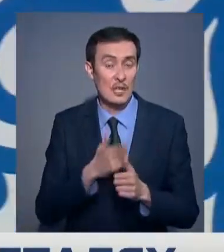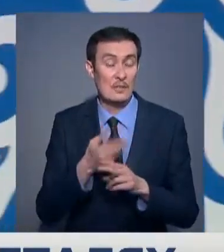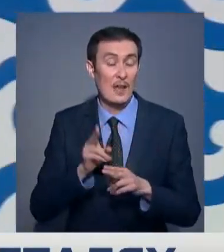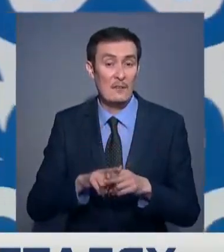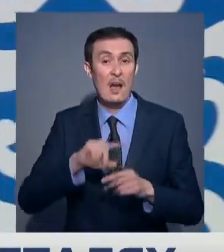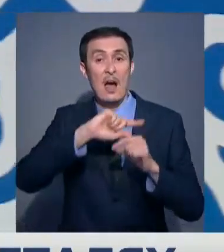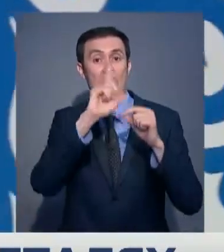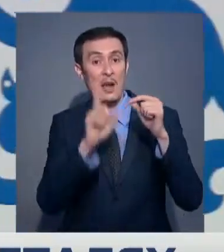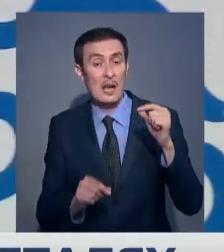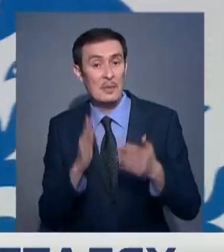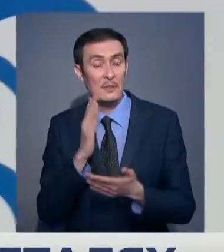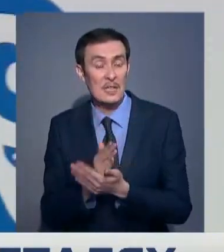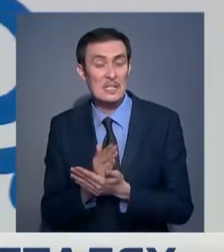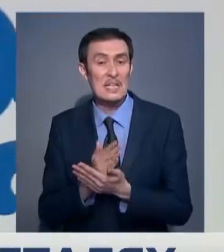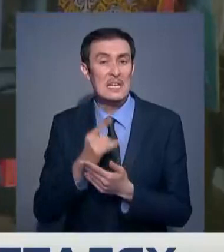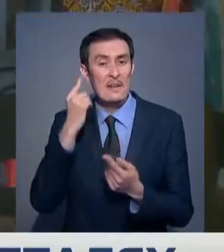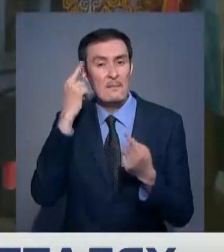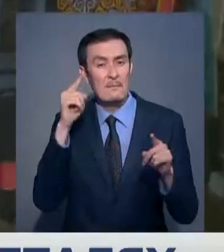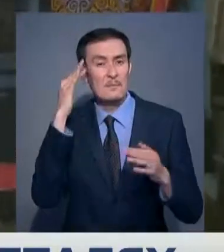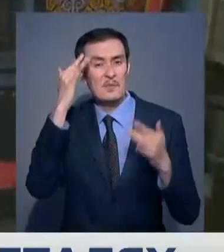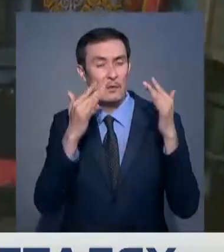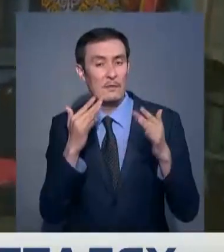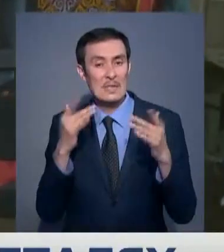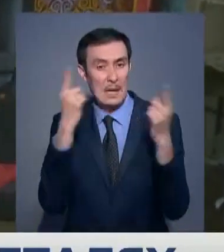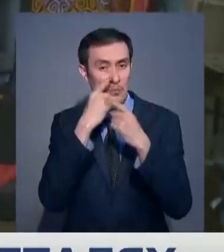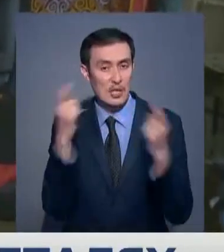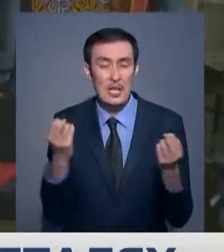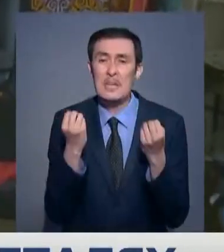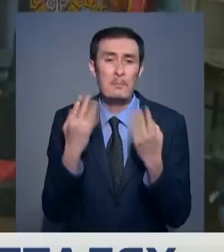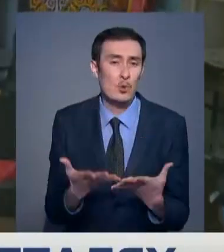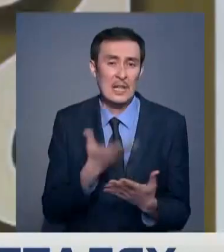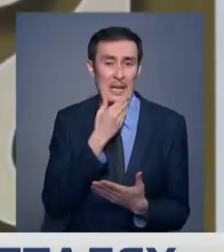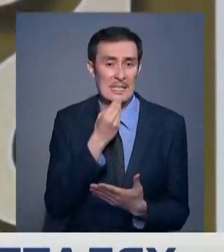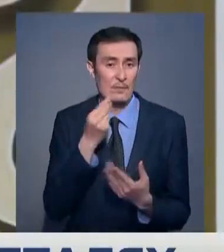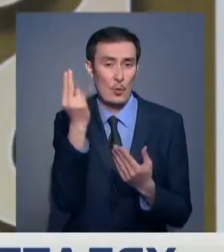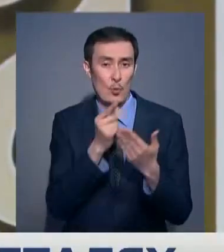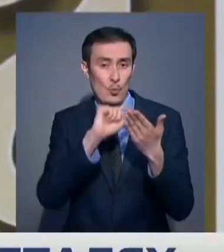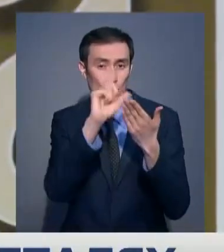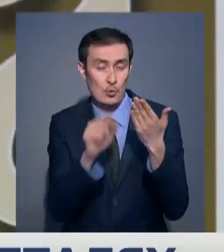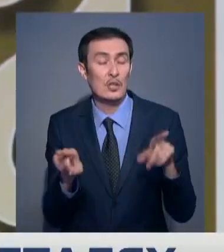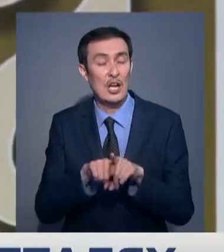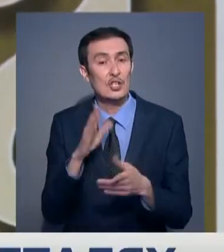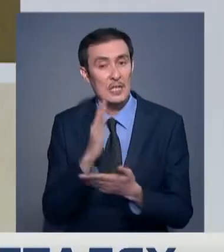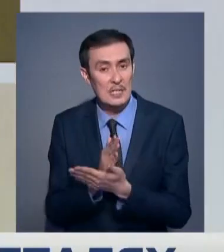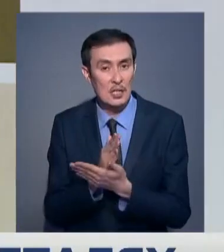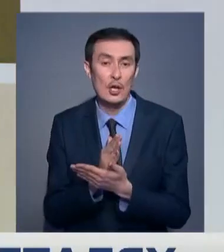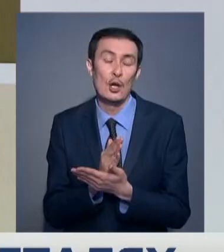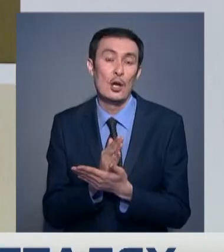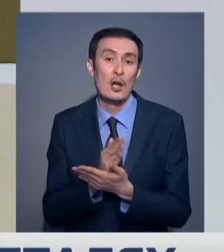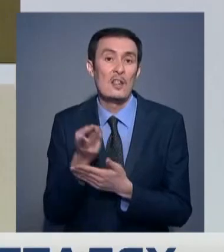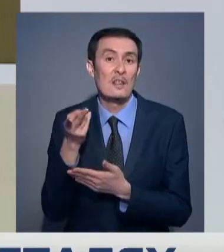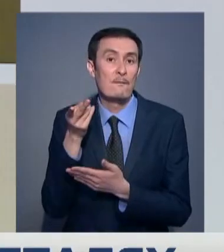в орнаментах заложено несколько смысловых и философских посланий. Это не просто красивые узоры. Везде также присутствует дуализм, то